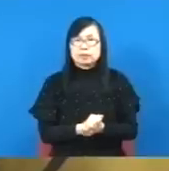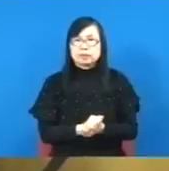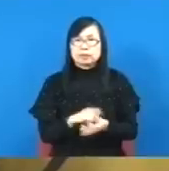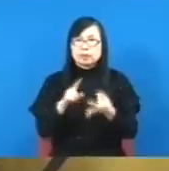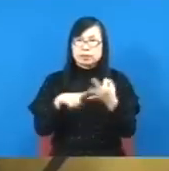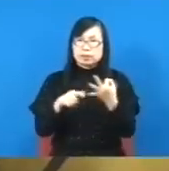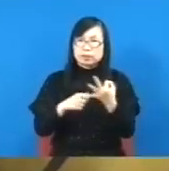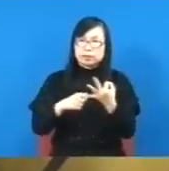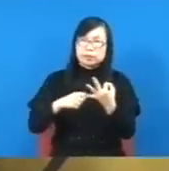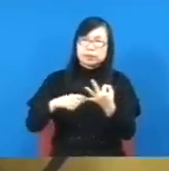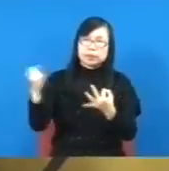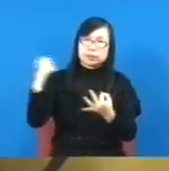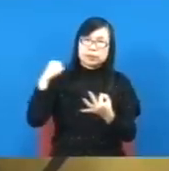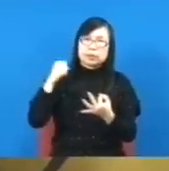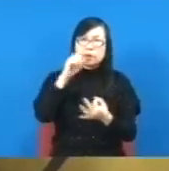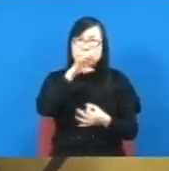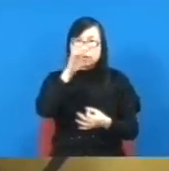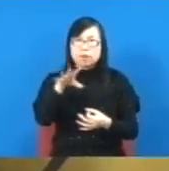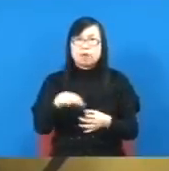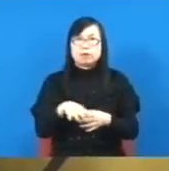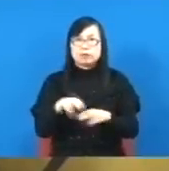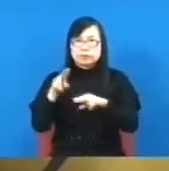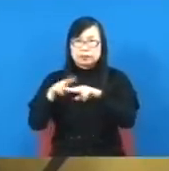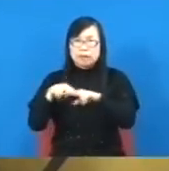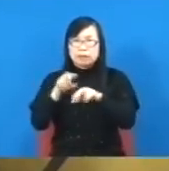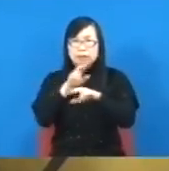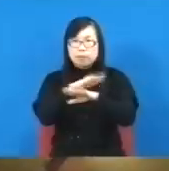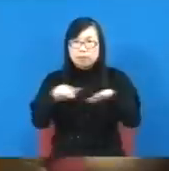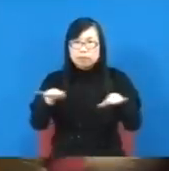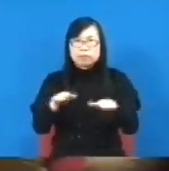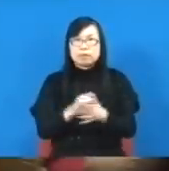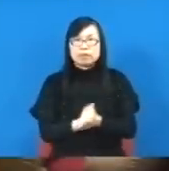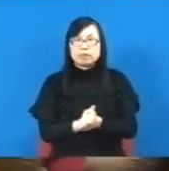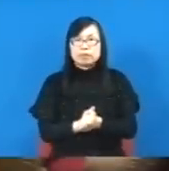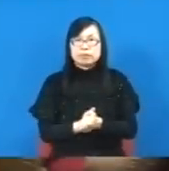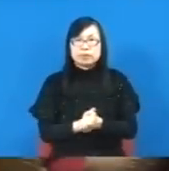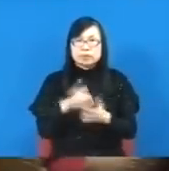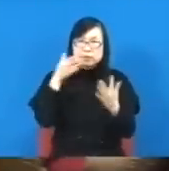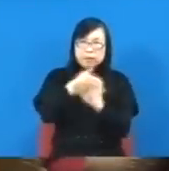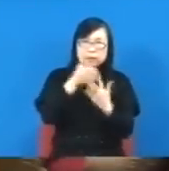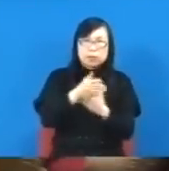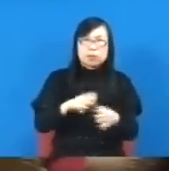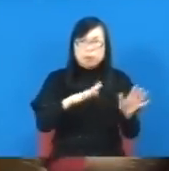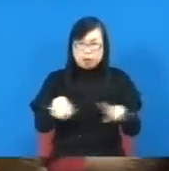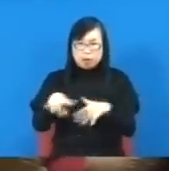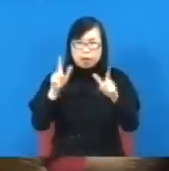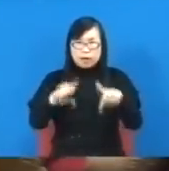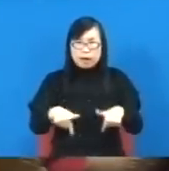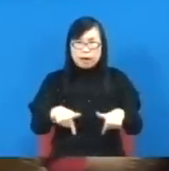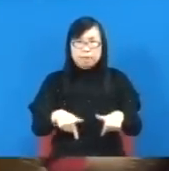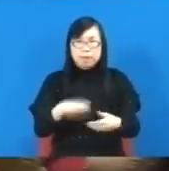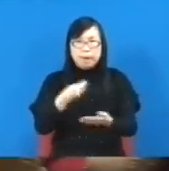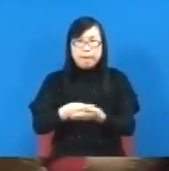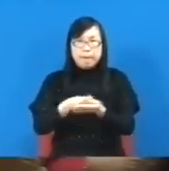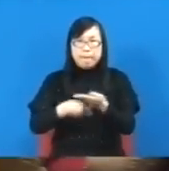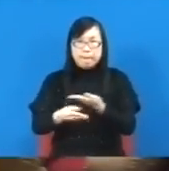阿強強啊，你講佢安徽插隊，咁你點解唔講河南賣血咧？河南賣血嗰鑊嘢佢係執手尾